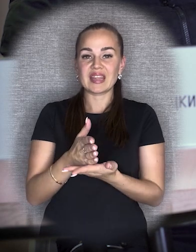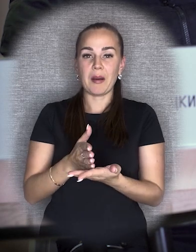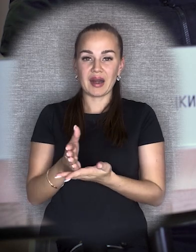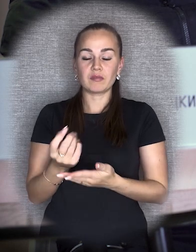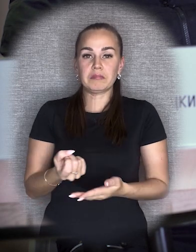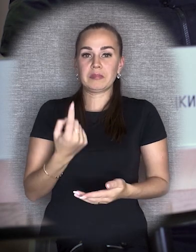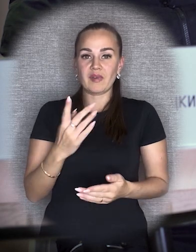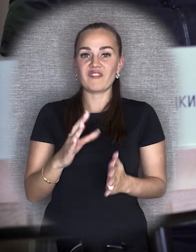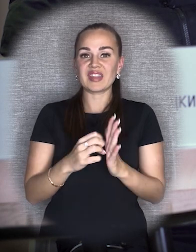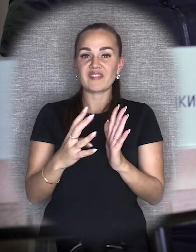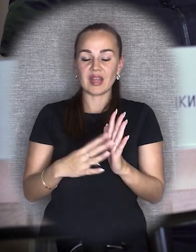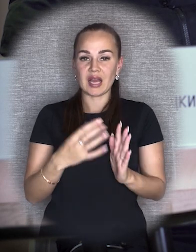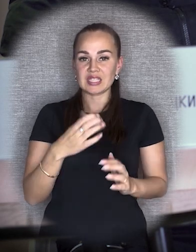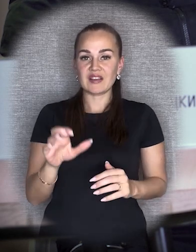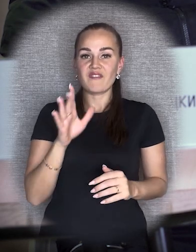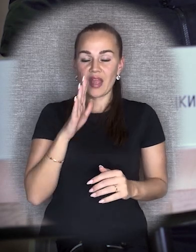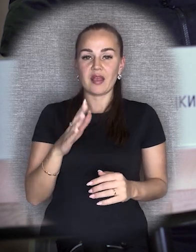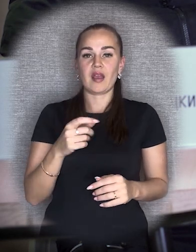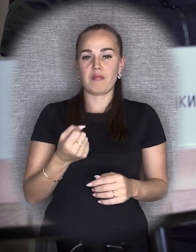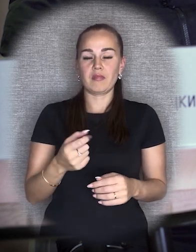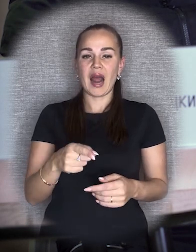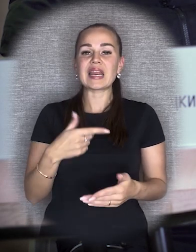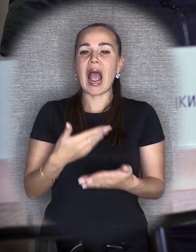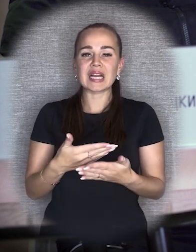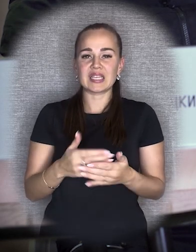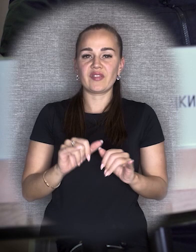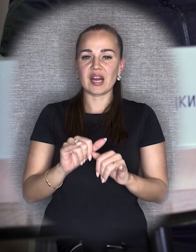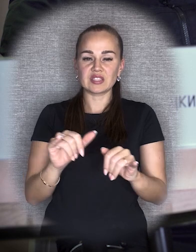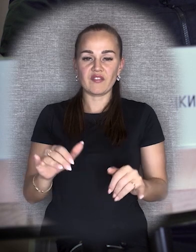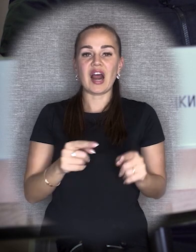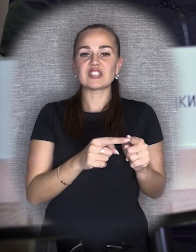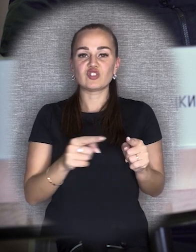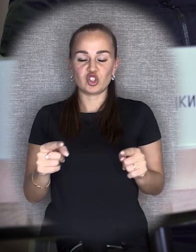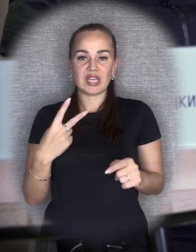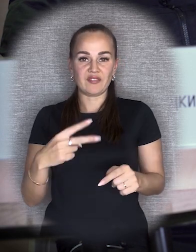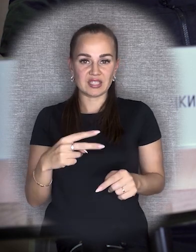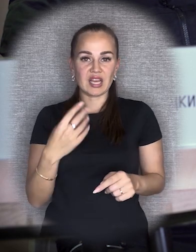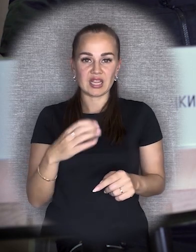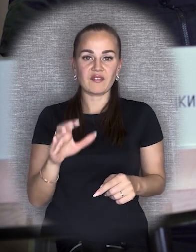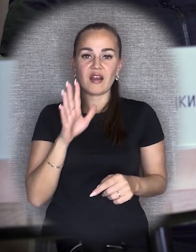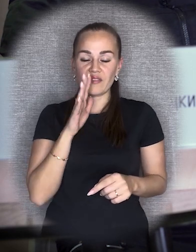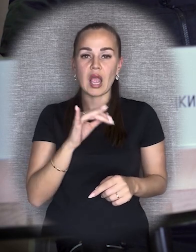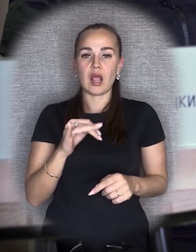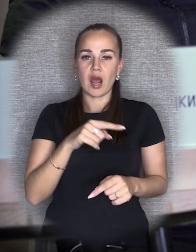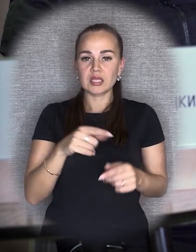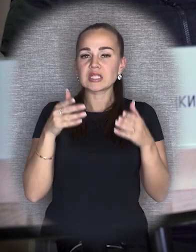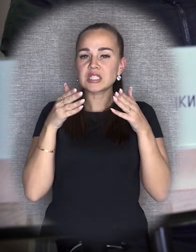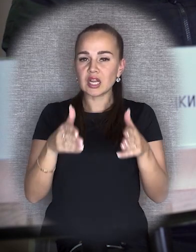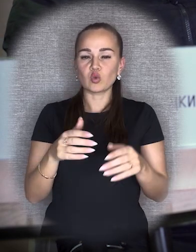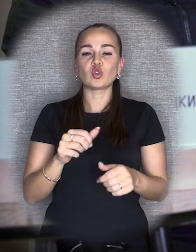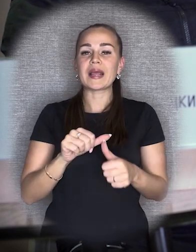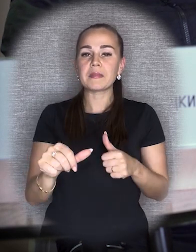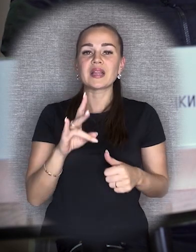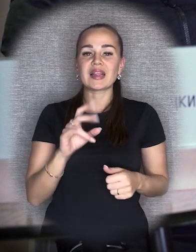зародившись в XIX веке, активно развиваются в течение всего XX века. Но мы сосредоточились именно на